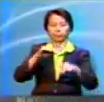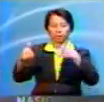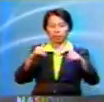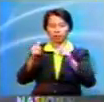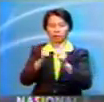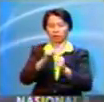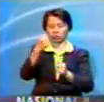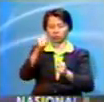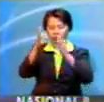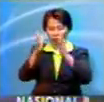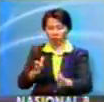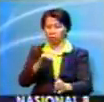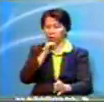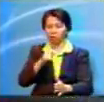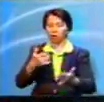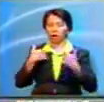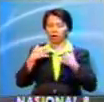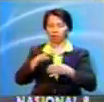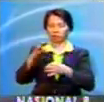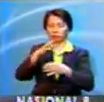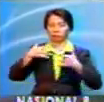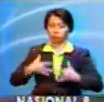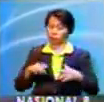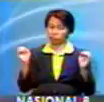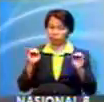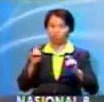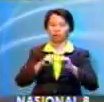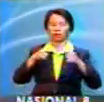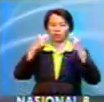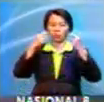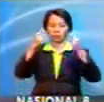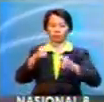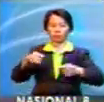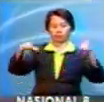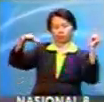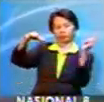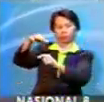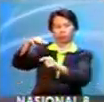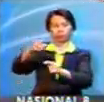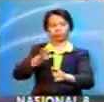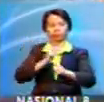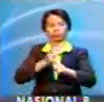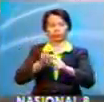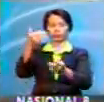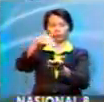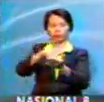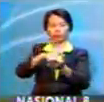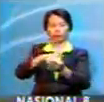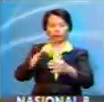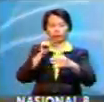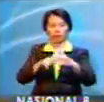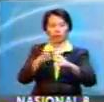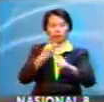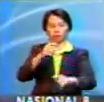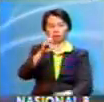dengan 10 pemain tidak mematahkan semangat Tok Gajah apabila berjaya menyamakan kedudukan sekali lagi menerusi jaringan